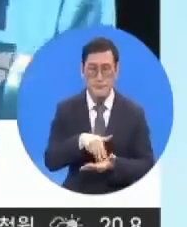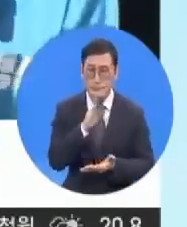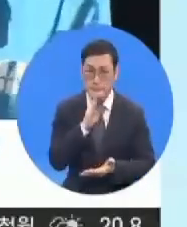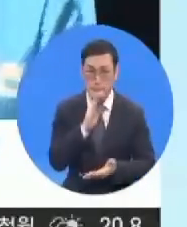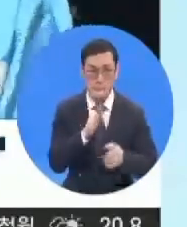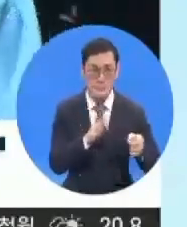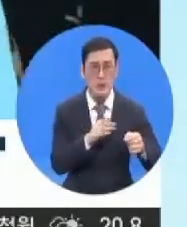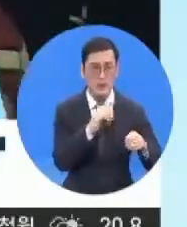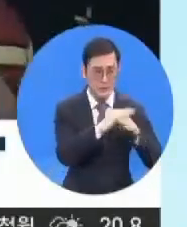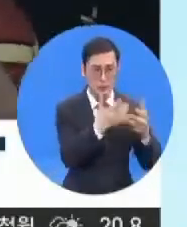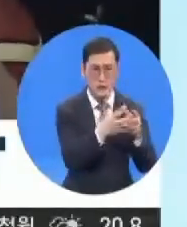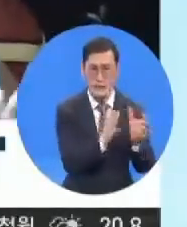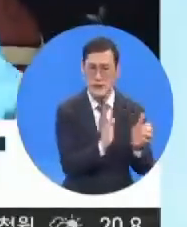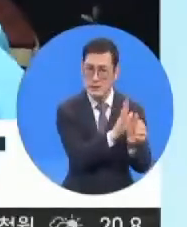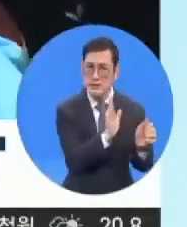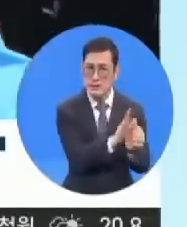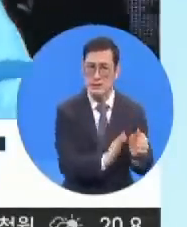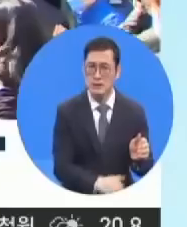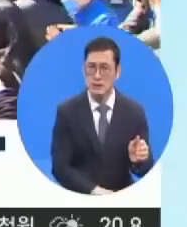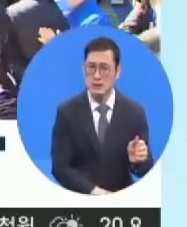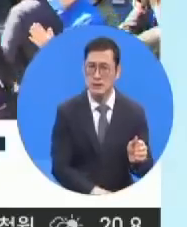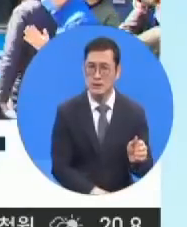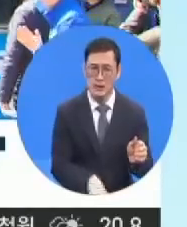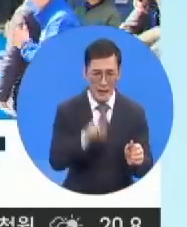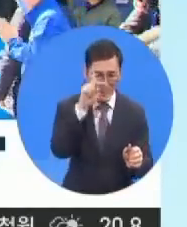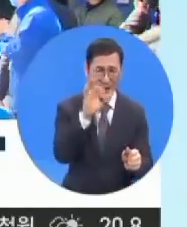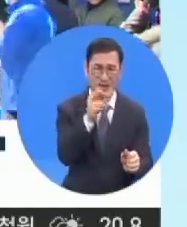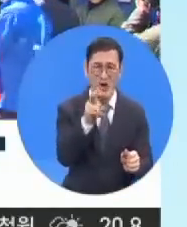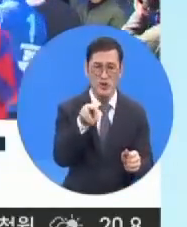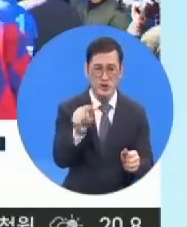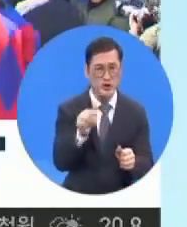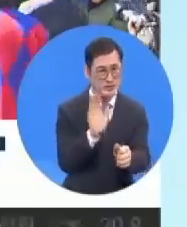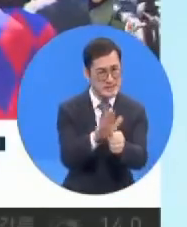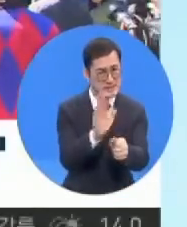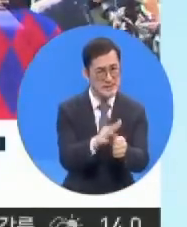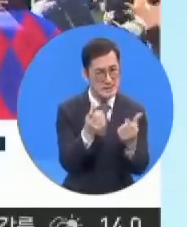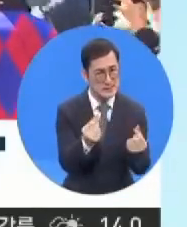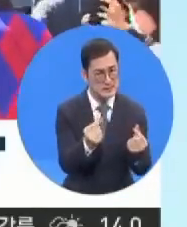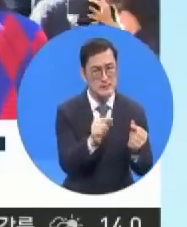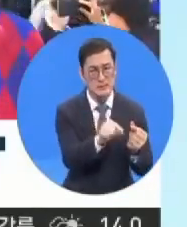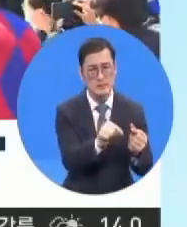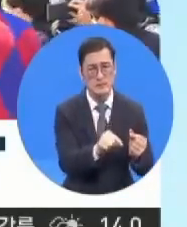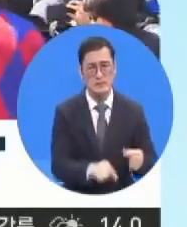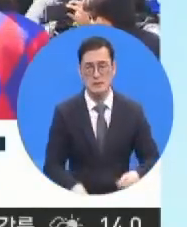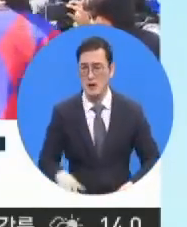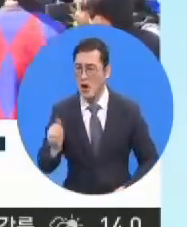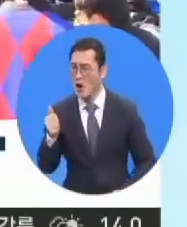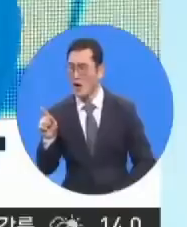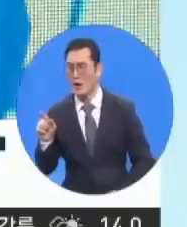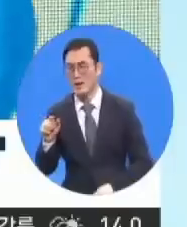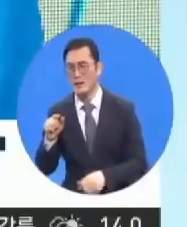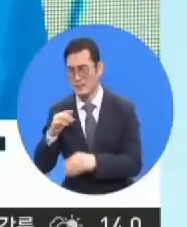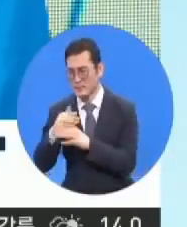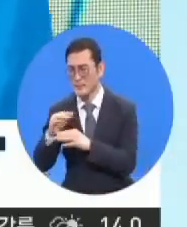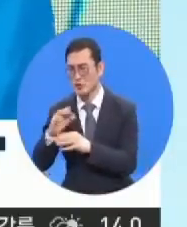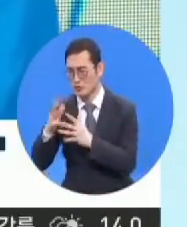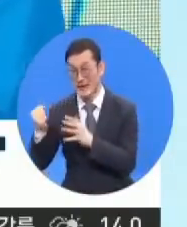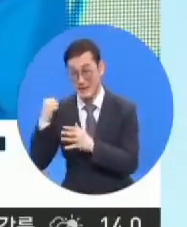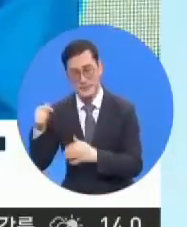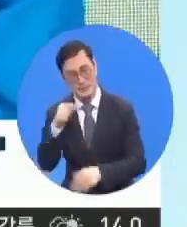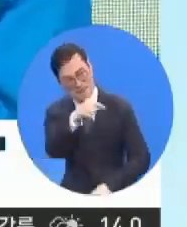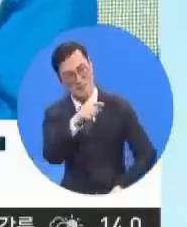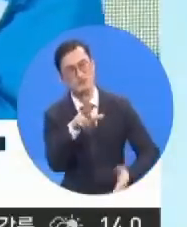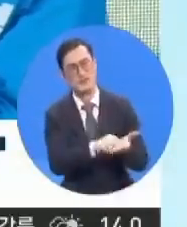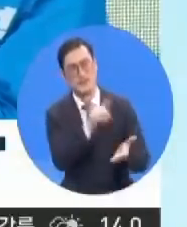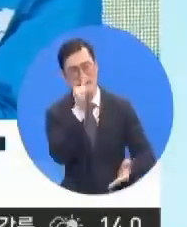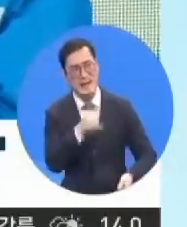돈을 줘서 아하. 박영선 후보 사실상 선거운동 해온 것 아니냐. 사전선거운동을 네, 그 한 게 아니냐. 그 부분을 허은하 의원이 지적을 계속 했던 건데 그에 대해서는